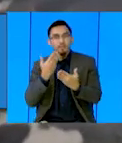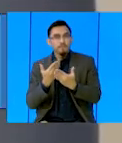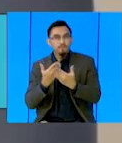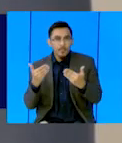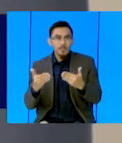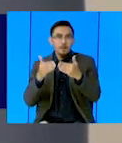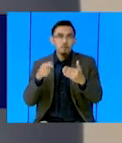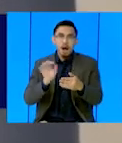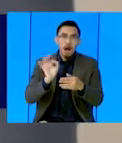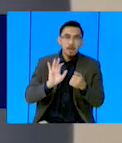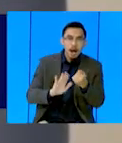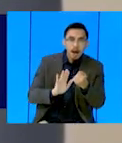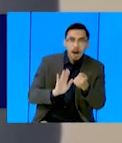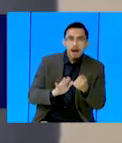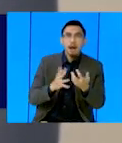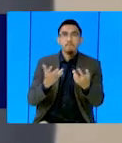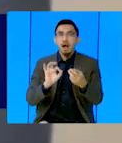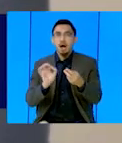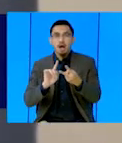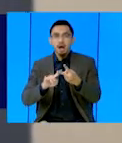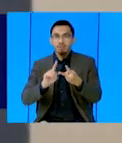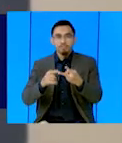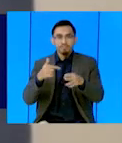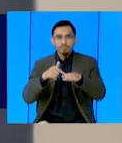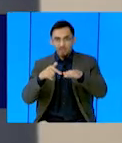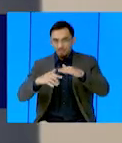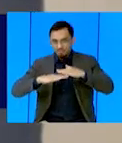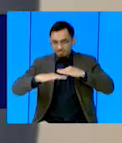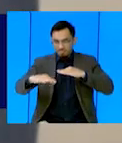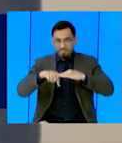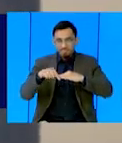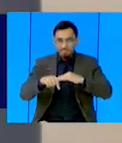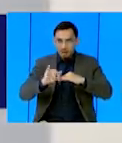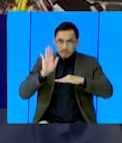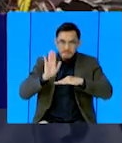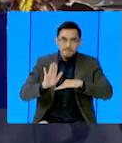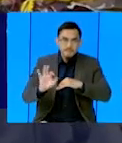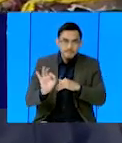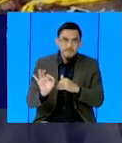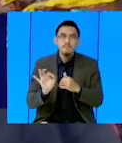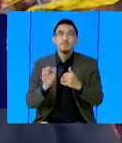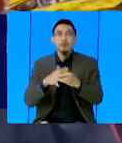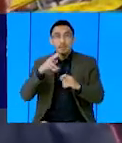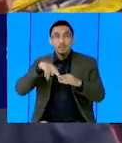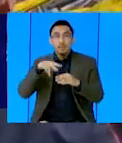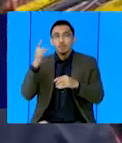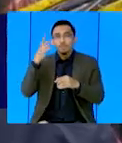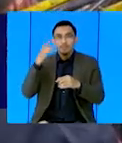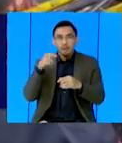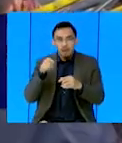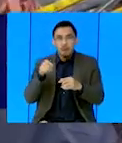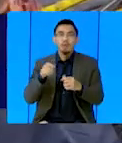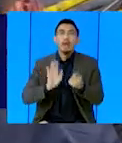ada bekas pengereman hanya ada bekas gesekan dan kendaraan di TKP hasil pemeriksaan diketahui sopir bus mengetahui